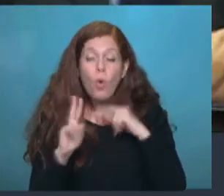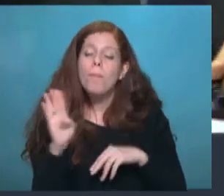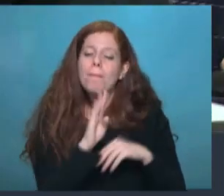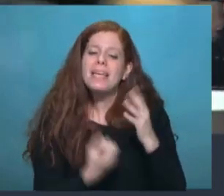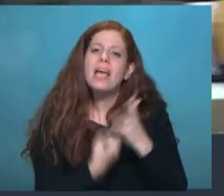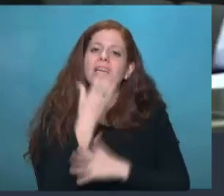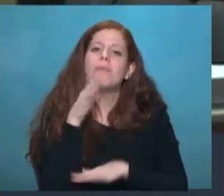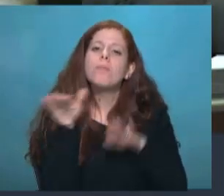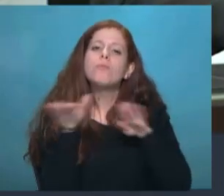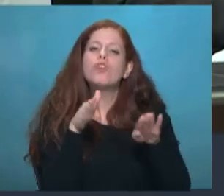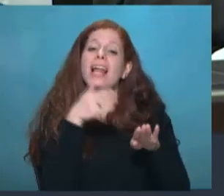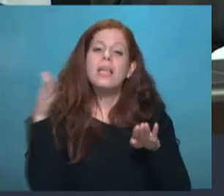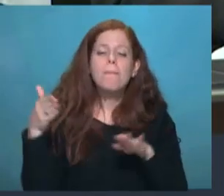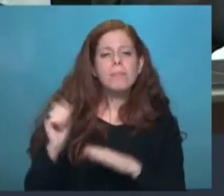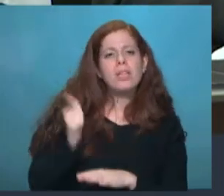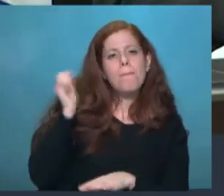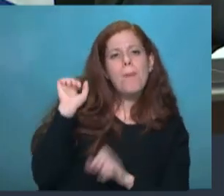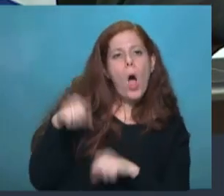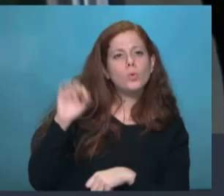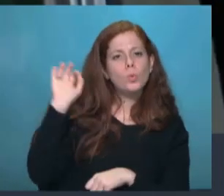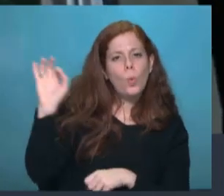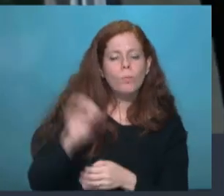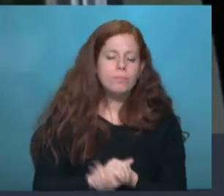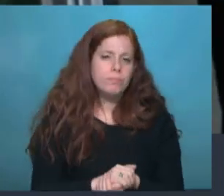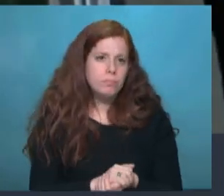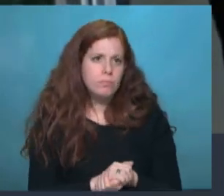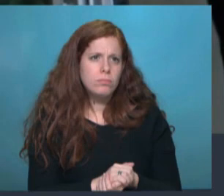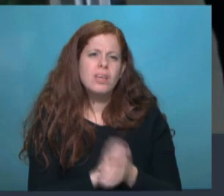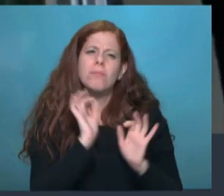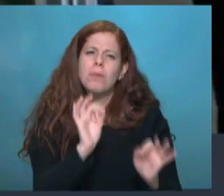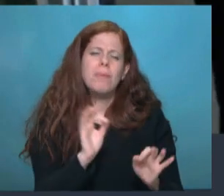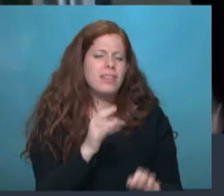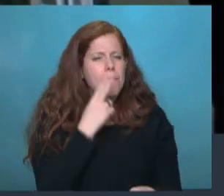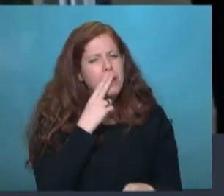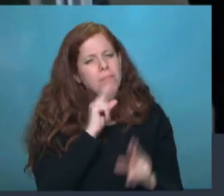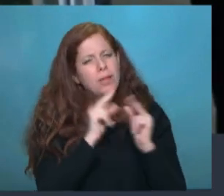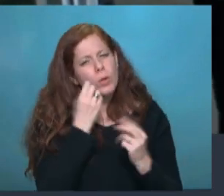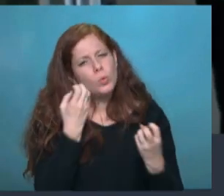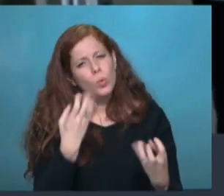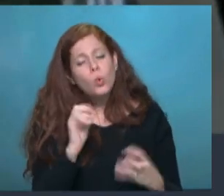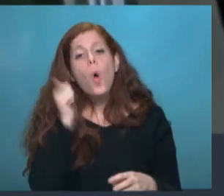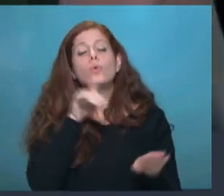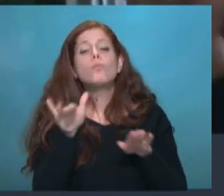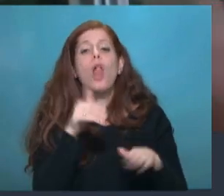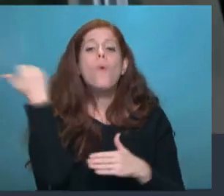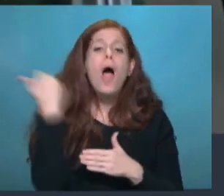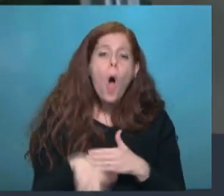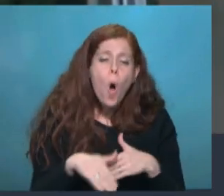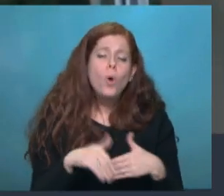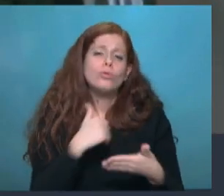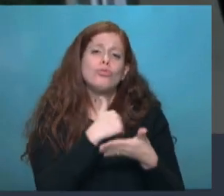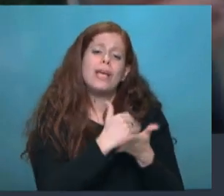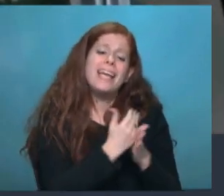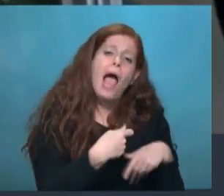ימין בראשותו. בנט מדבר באמת שטויות בעניין הזה. ראש הממשלה הוא אחרון שיחלק את ירושלים, ודאי הימין לא